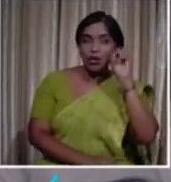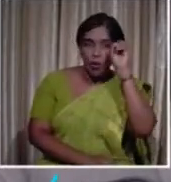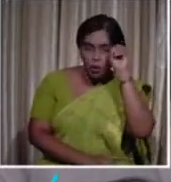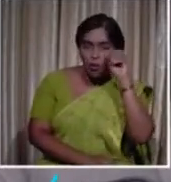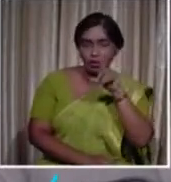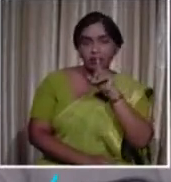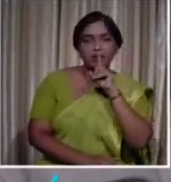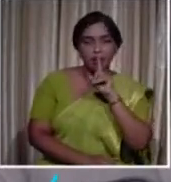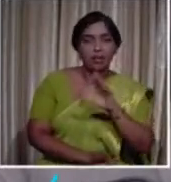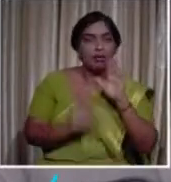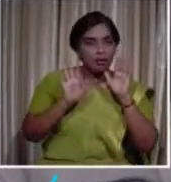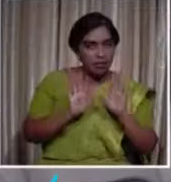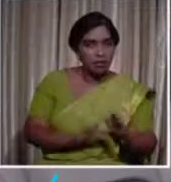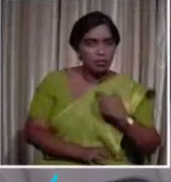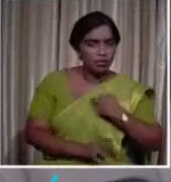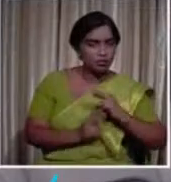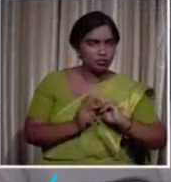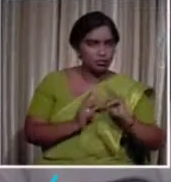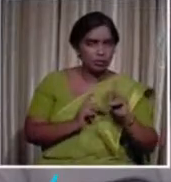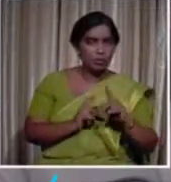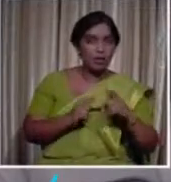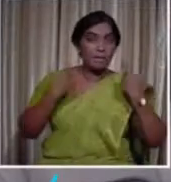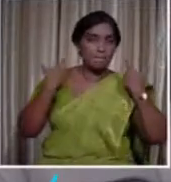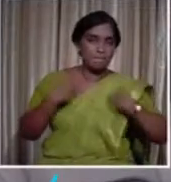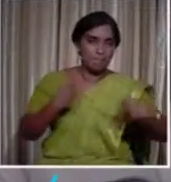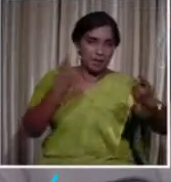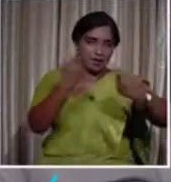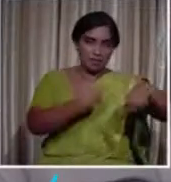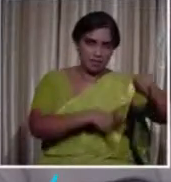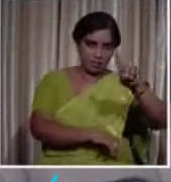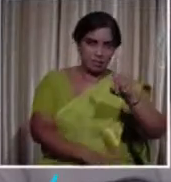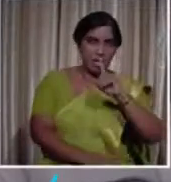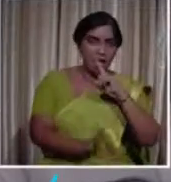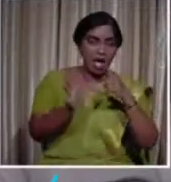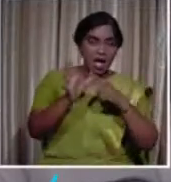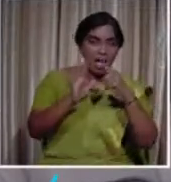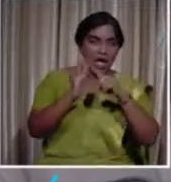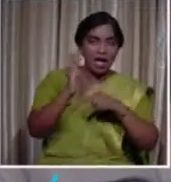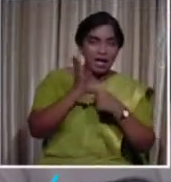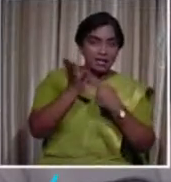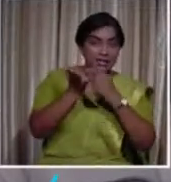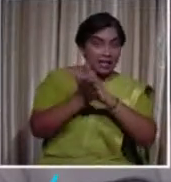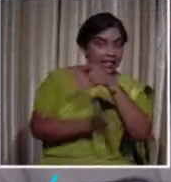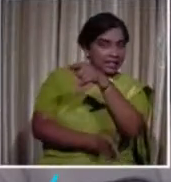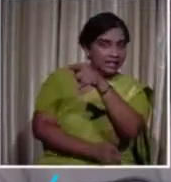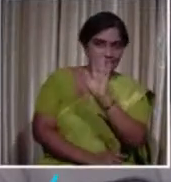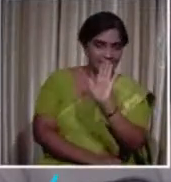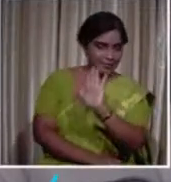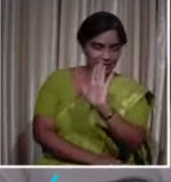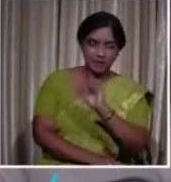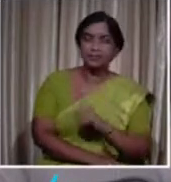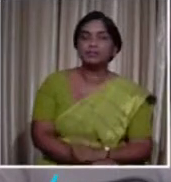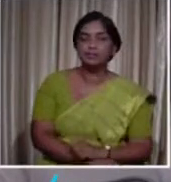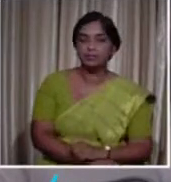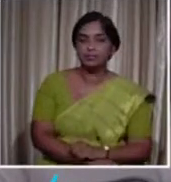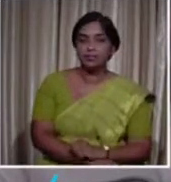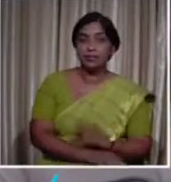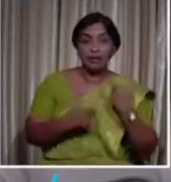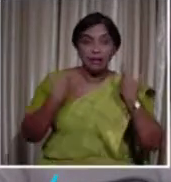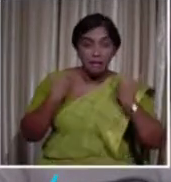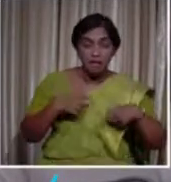තිබුණා නමුත් මාව එපා වුණේ රාජපක්ෂලාට මං කියන්නේ අජිත් රාජපක්ෂ මැතිතුමාට නෙවෙයි